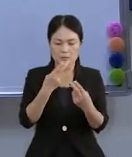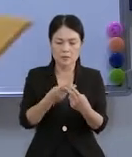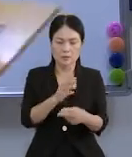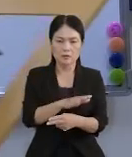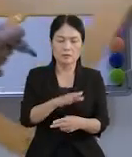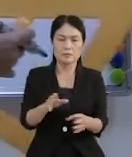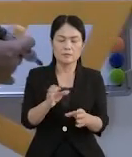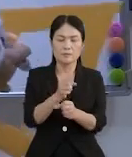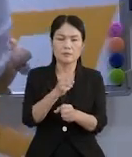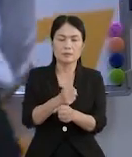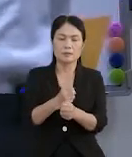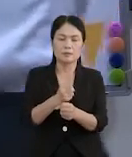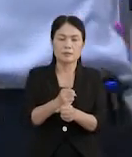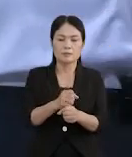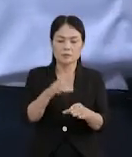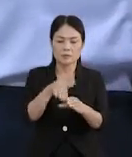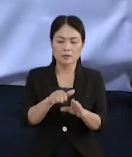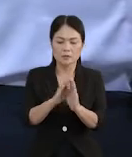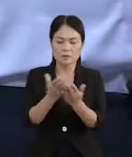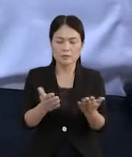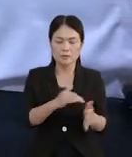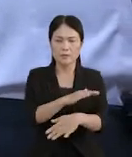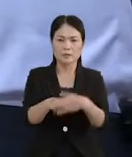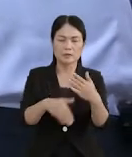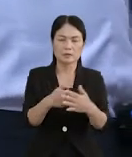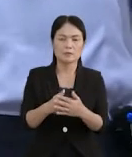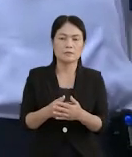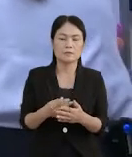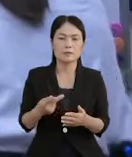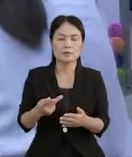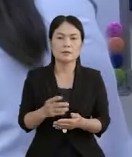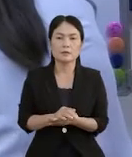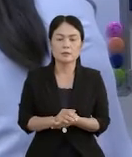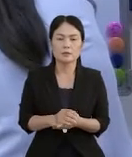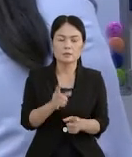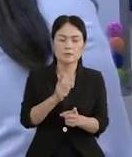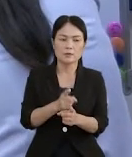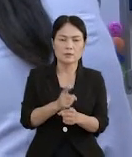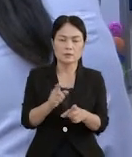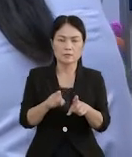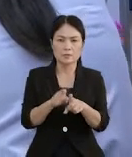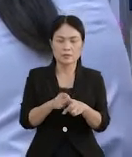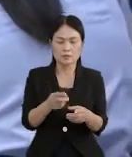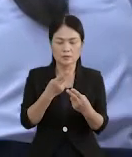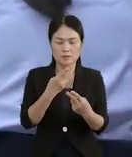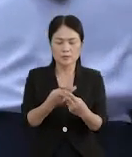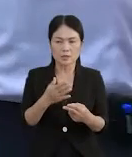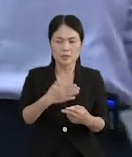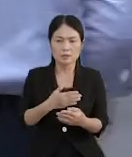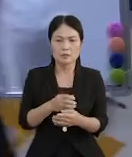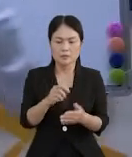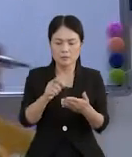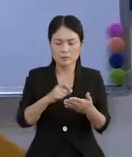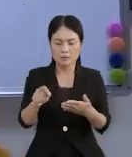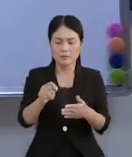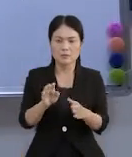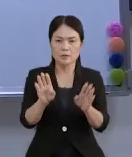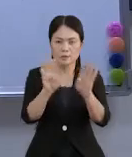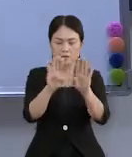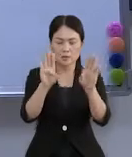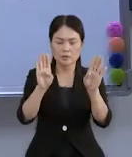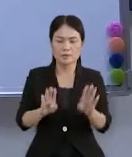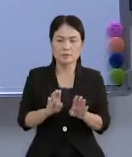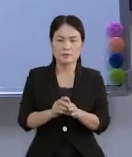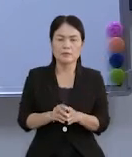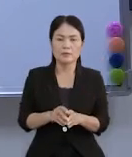để con bàn phơ nơ nông sụp hơn rồi bọc con đừng ọc nế có trầm trơ đôi chia chùm lại đây nè cứ cái nửa lỡ